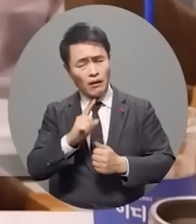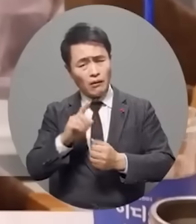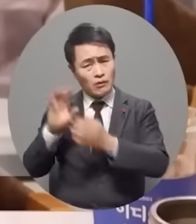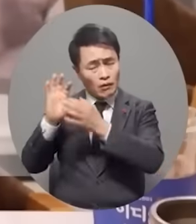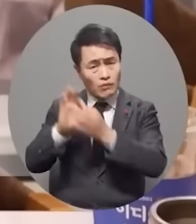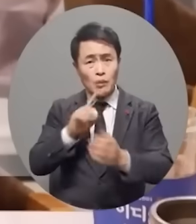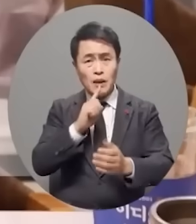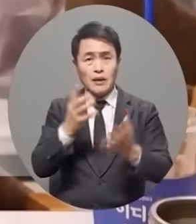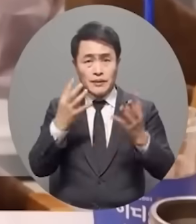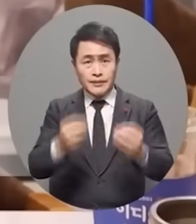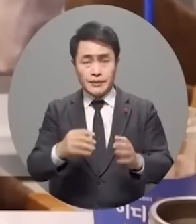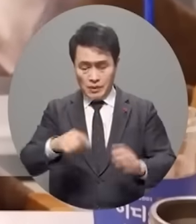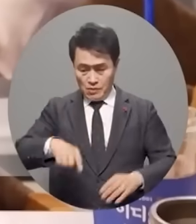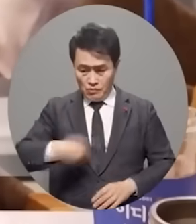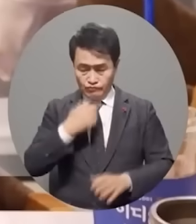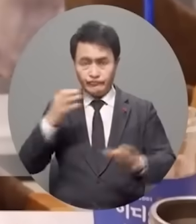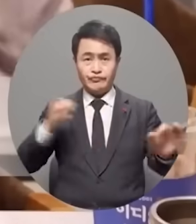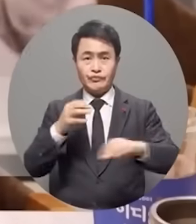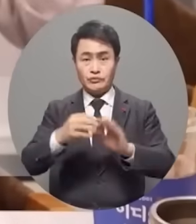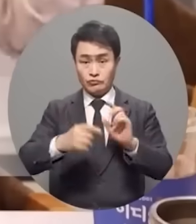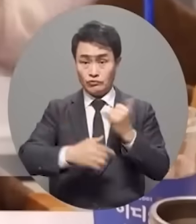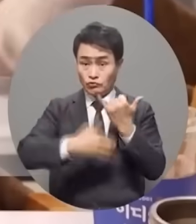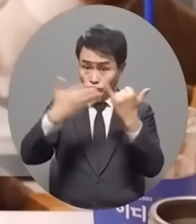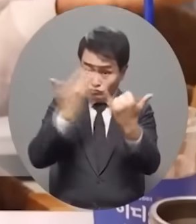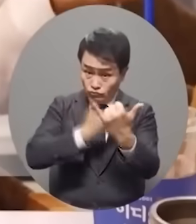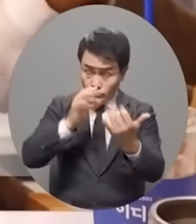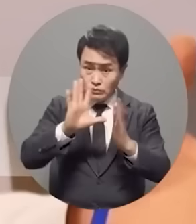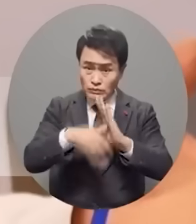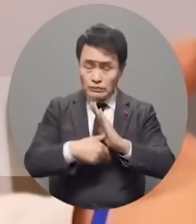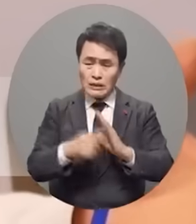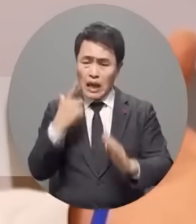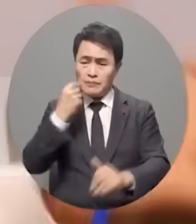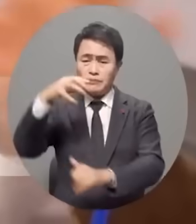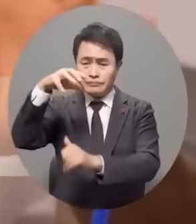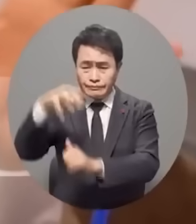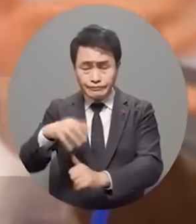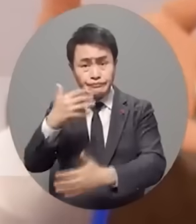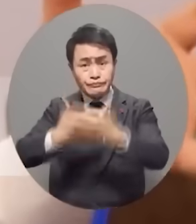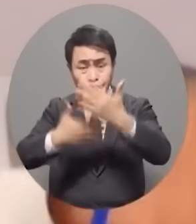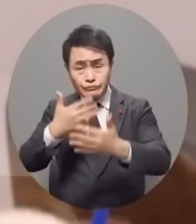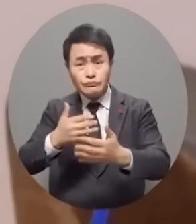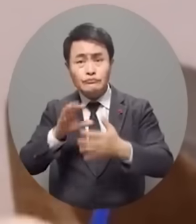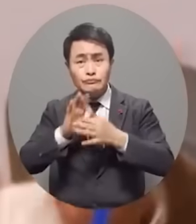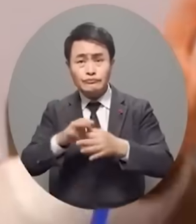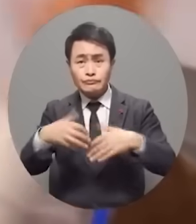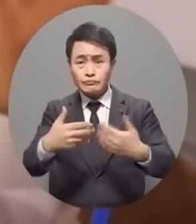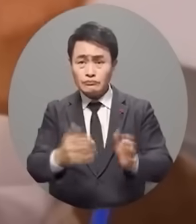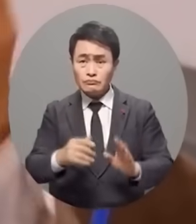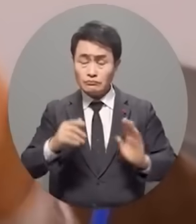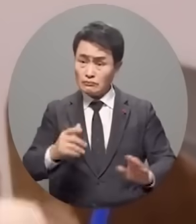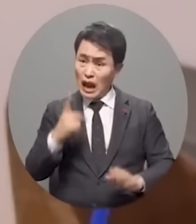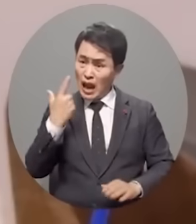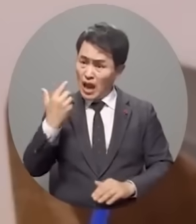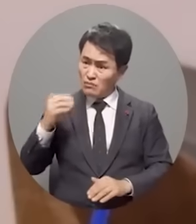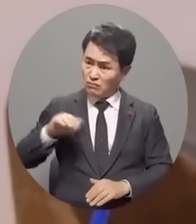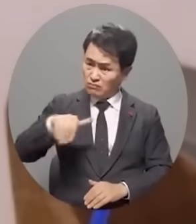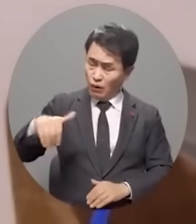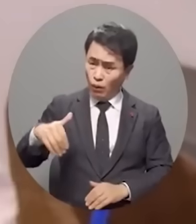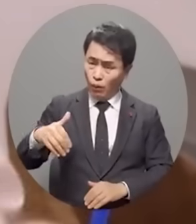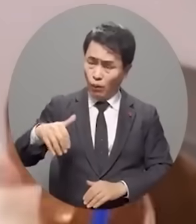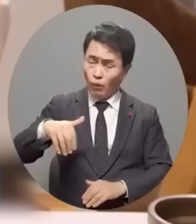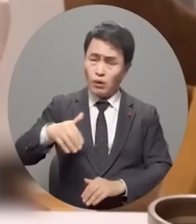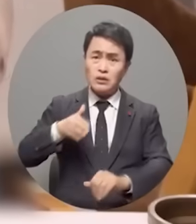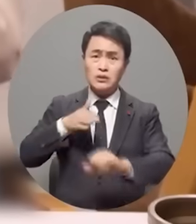있습니다. 자신이 운영하는 유튜브 채널에서 일제강점기를 다룬 영화를 놓고 제국주의를 옹호하는 듯한 말을 한